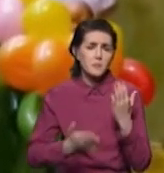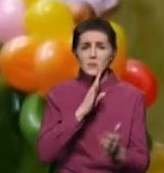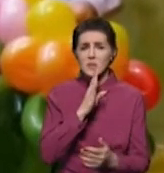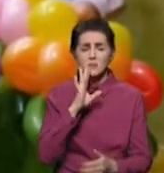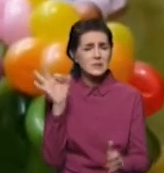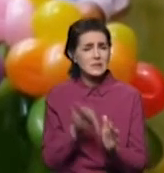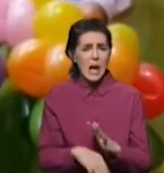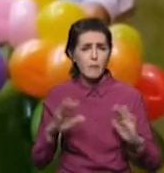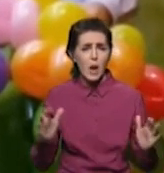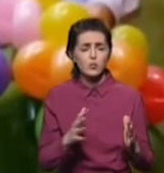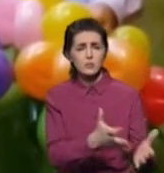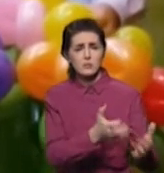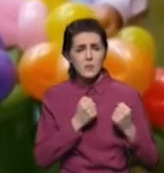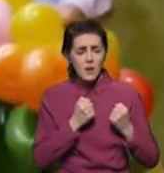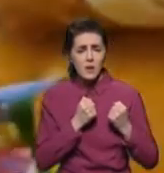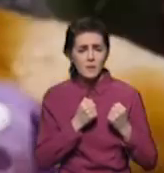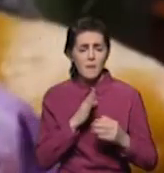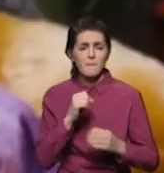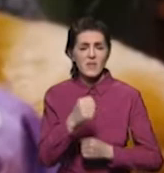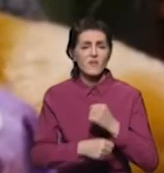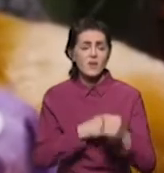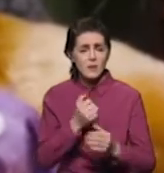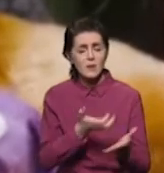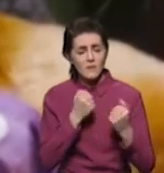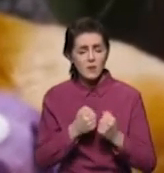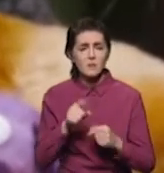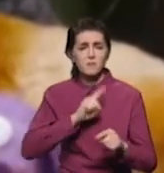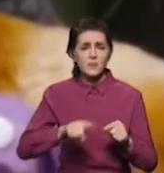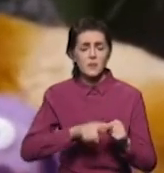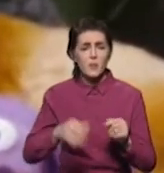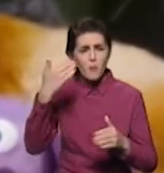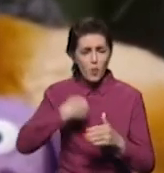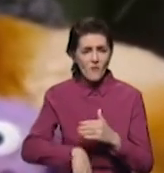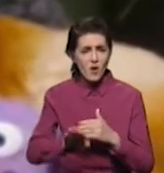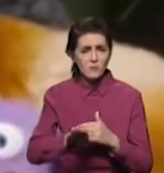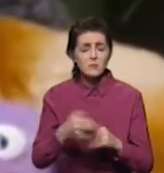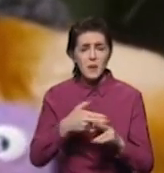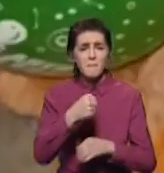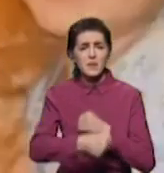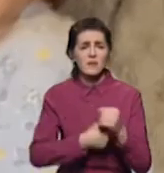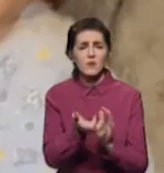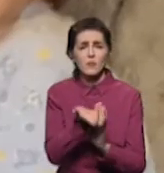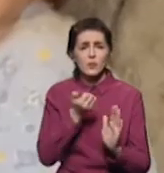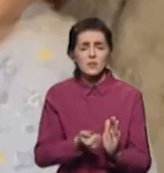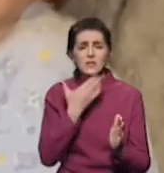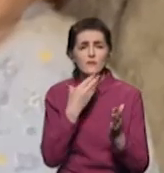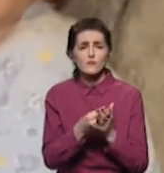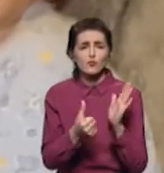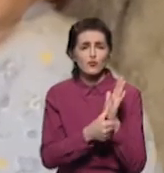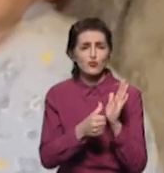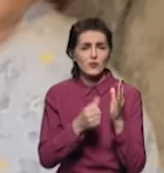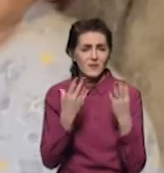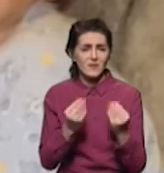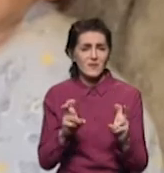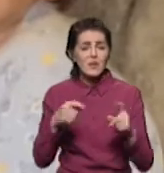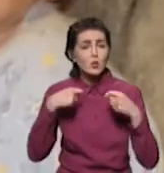бери подушку, а я вмісті подушку взяв медведя, і сказали, все, спускайся в підвал. Ведмежа він отримав на свій 6-й день народження, і